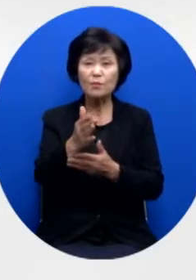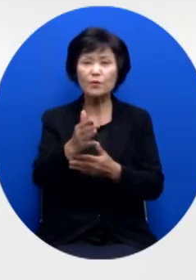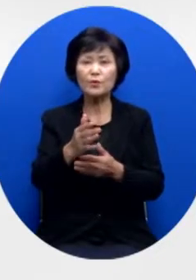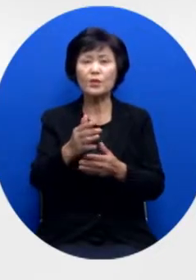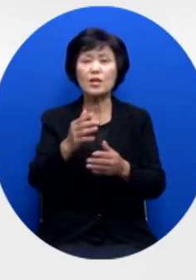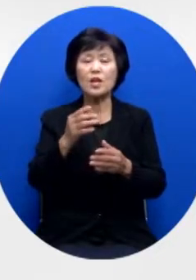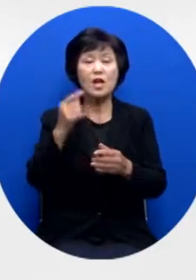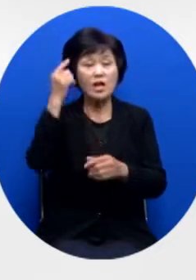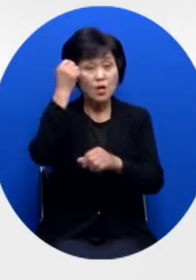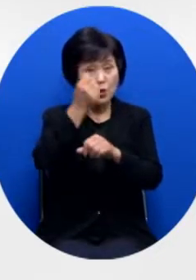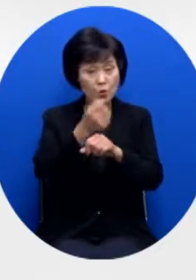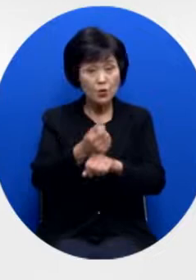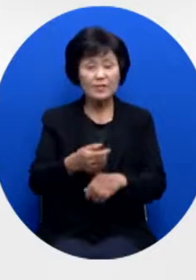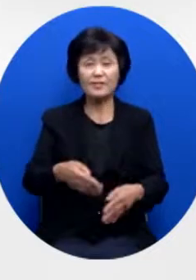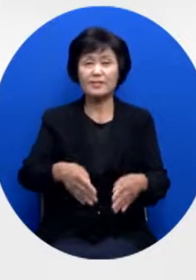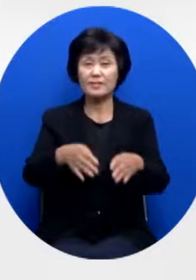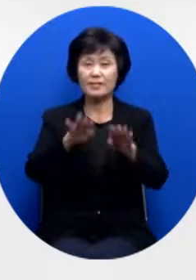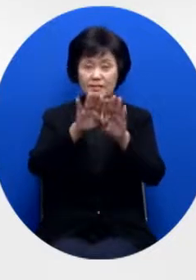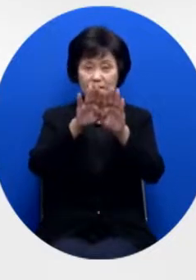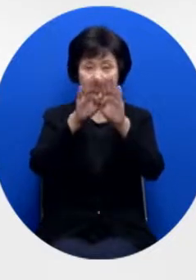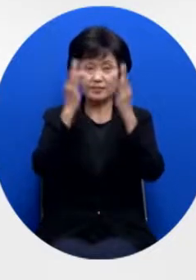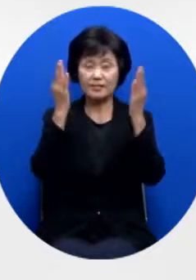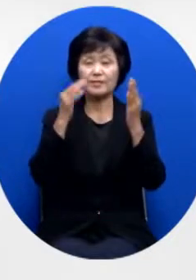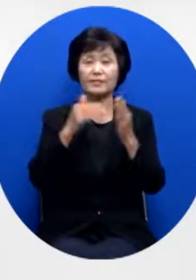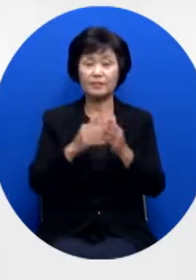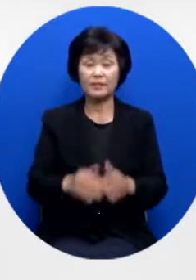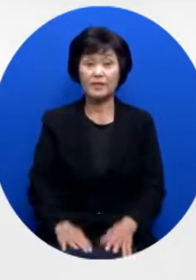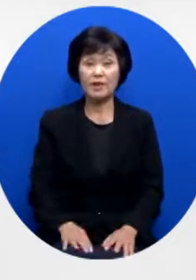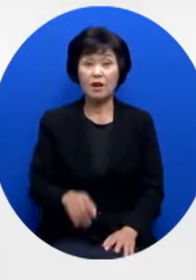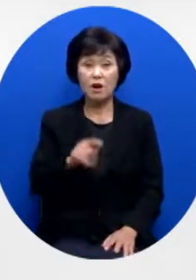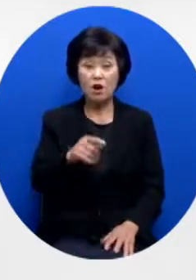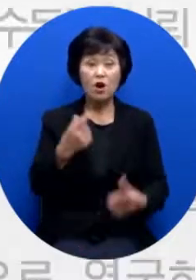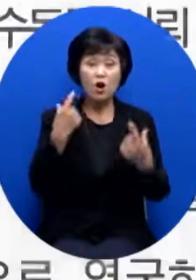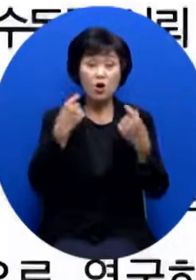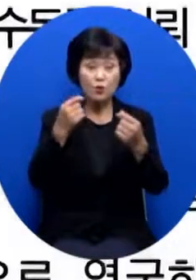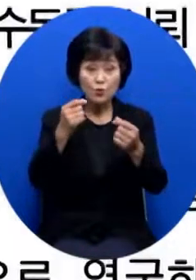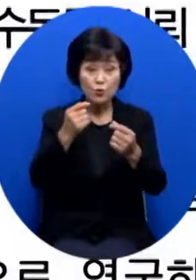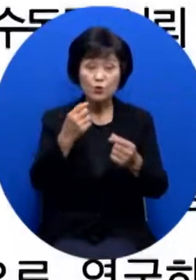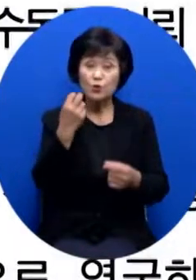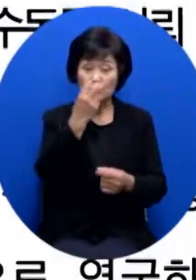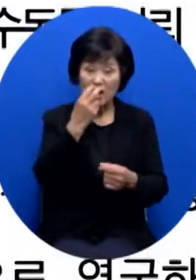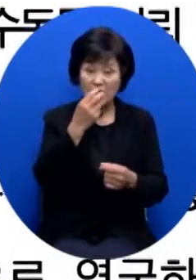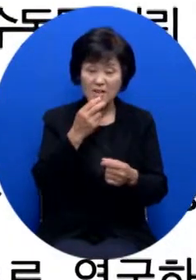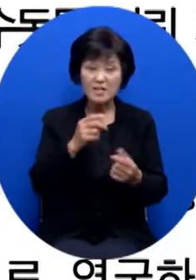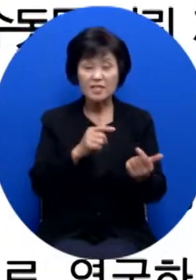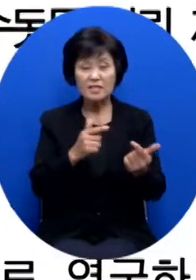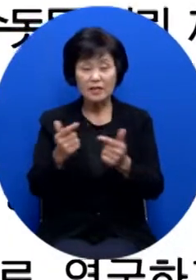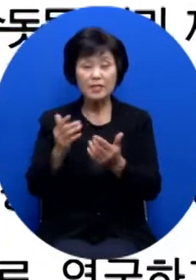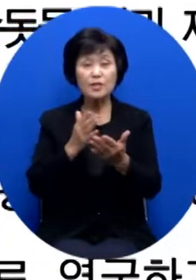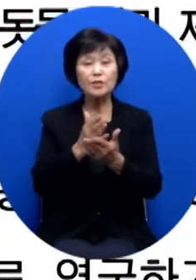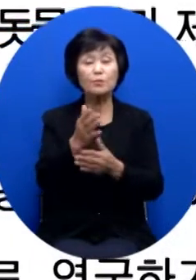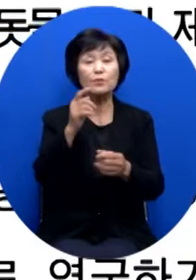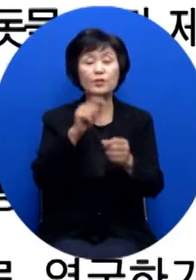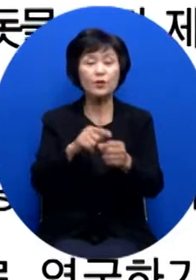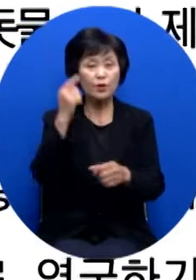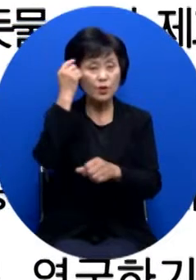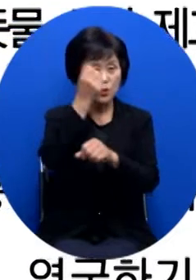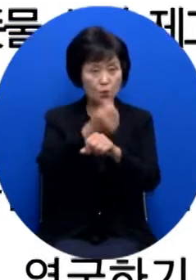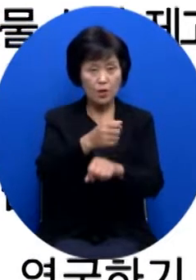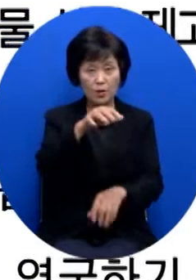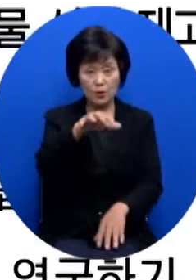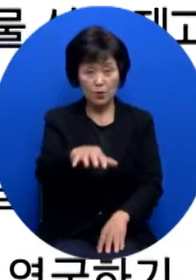수도재료 전문 연구실은 수도재료의 안정성과 유지 관리 방안을 전문적으로 연구하는 시설입니다.